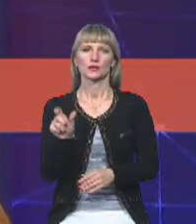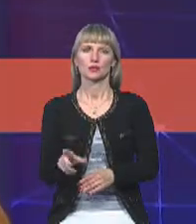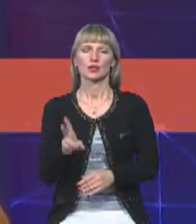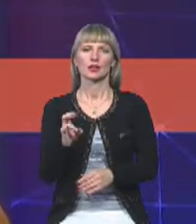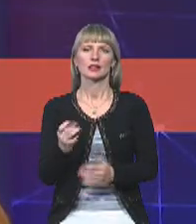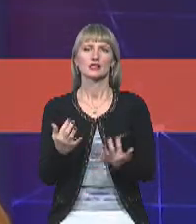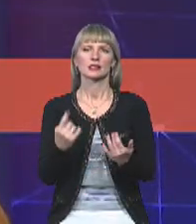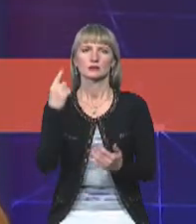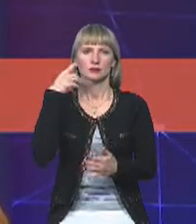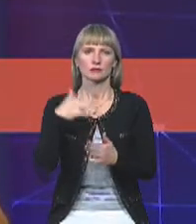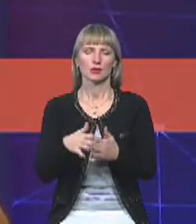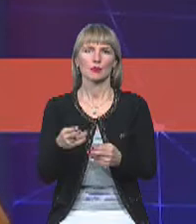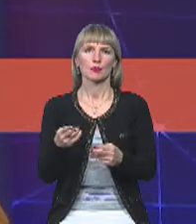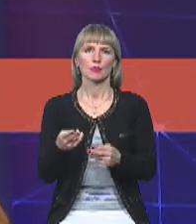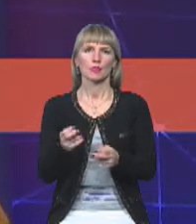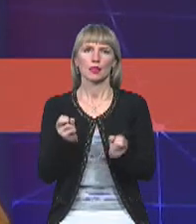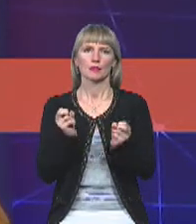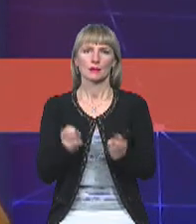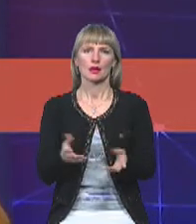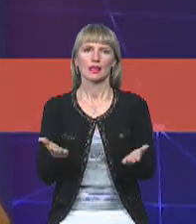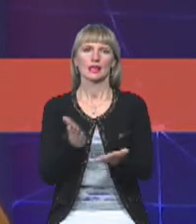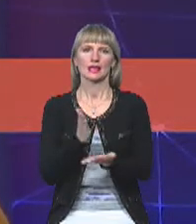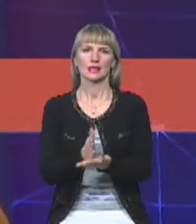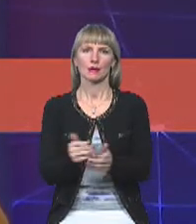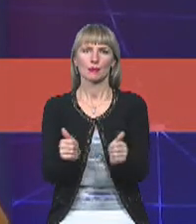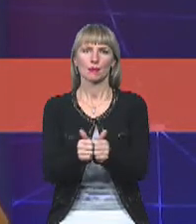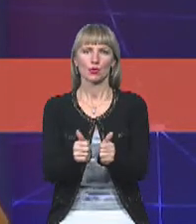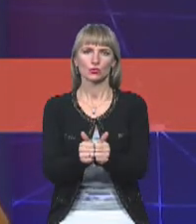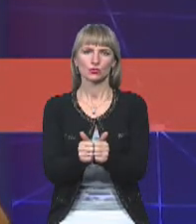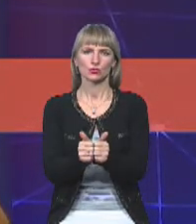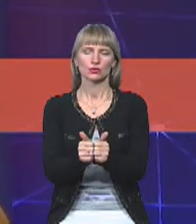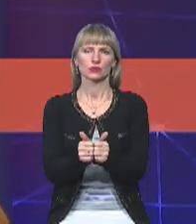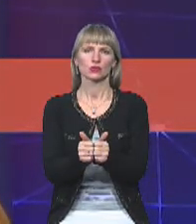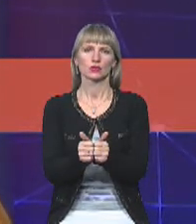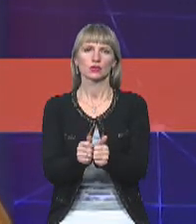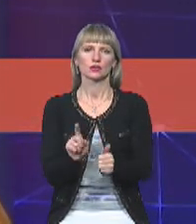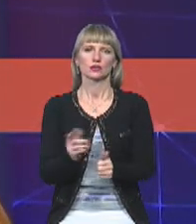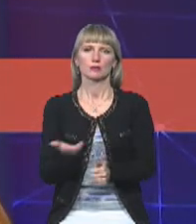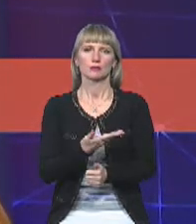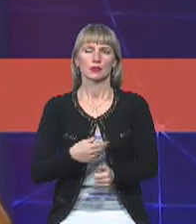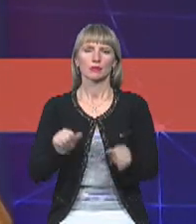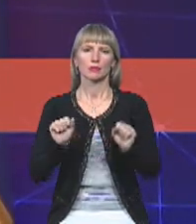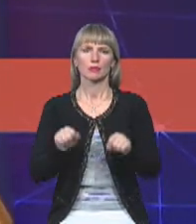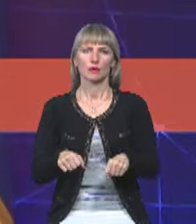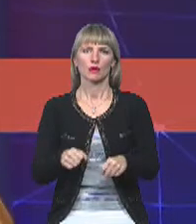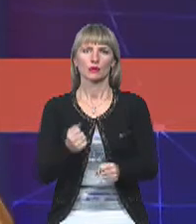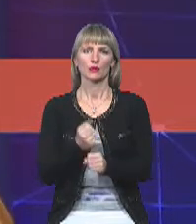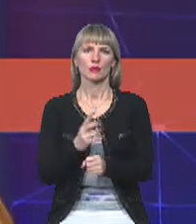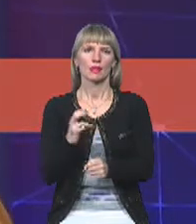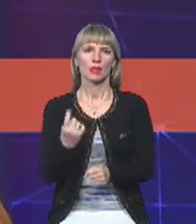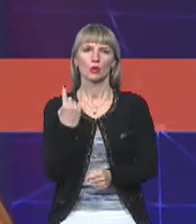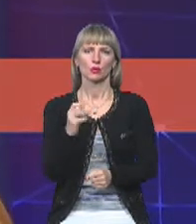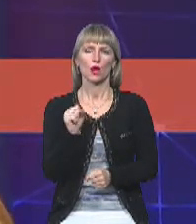настільки усвідомили небезпеку, яка є поруч, що ми могли скомплектувати не одну, а дві